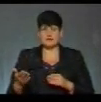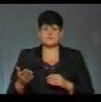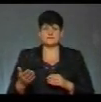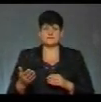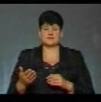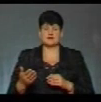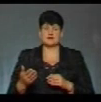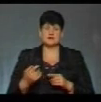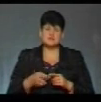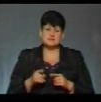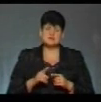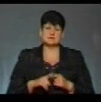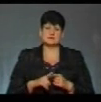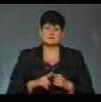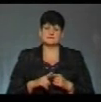воно досить